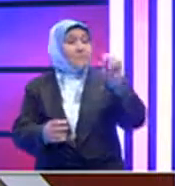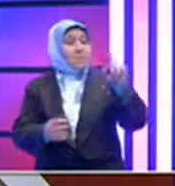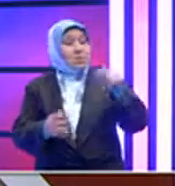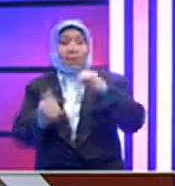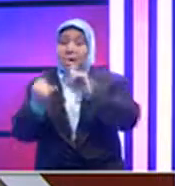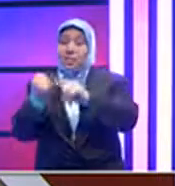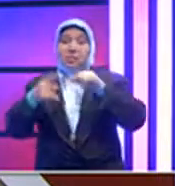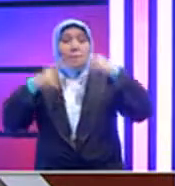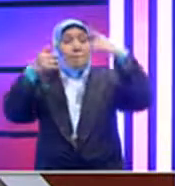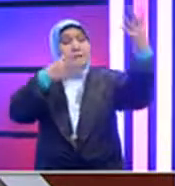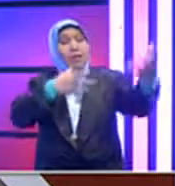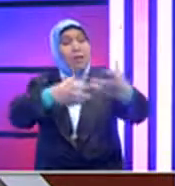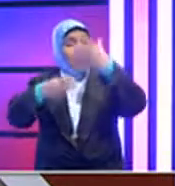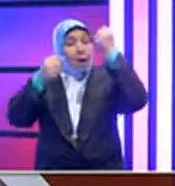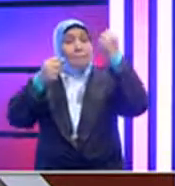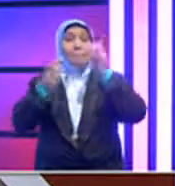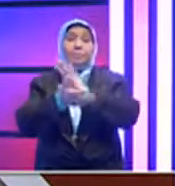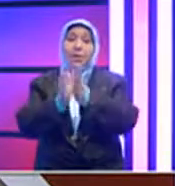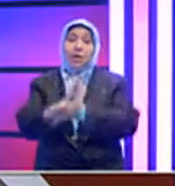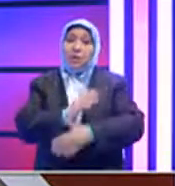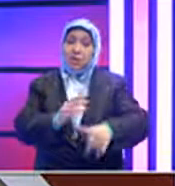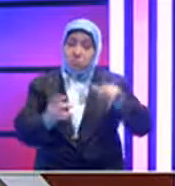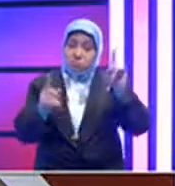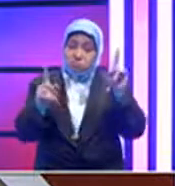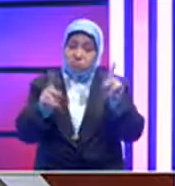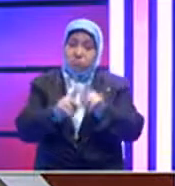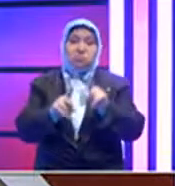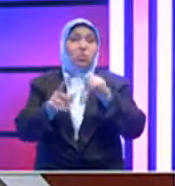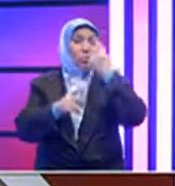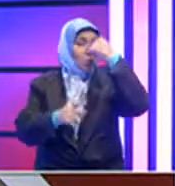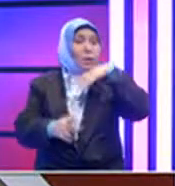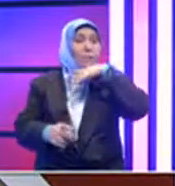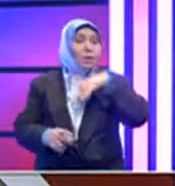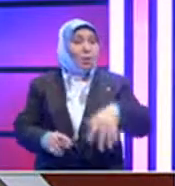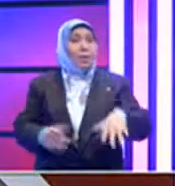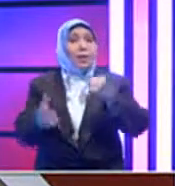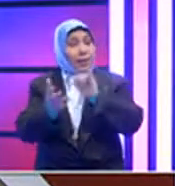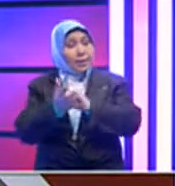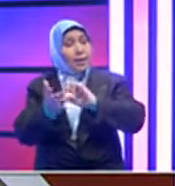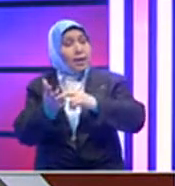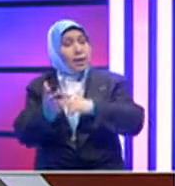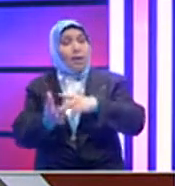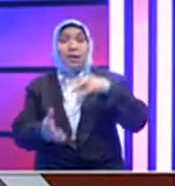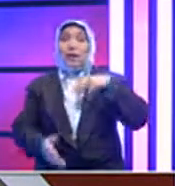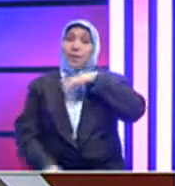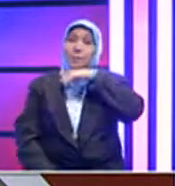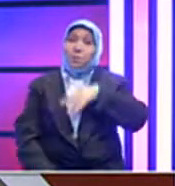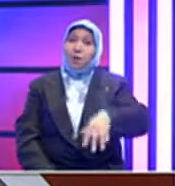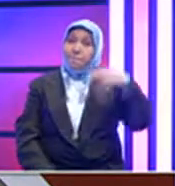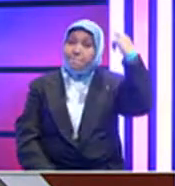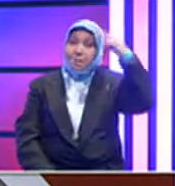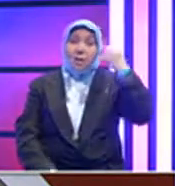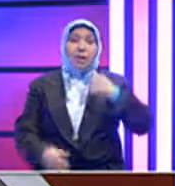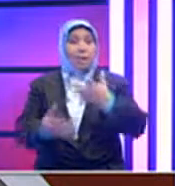menang tapi Allah gudeg ampe uridu itu juga untuk namun untuk Nabi Muhammad glue bahwa nabi akan mewarisi